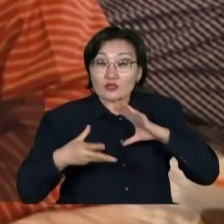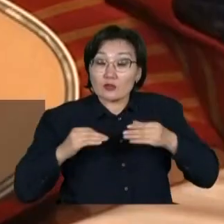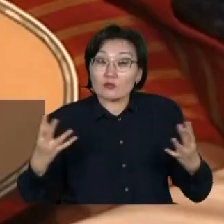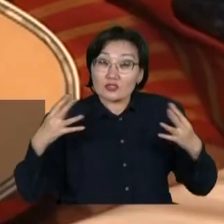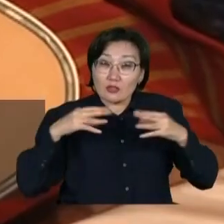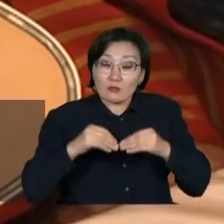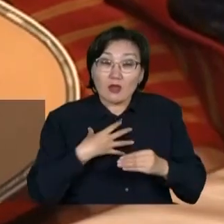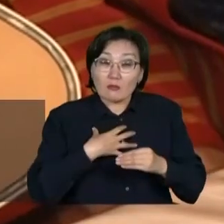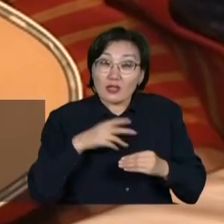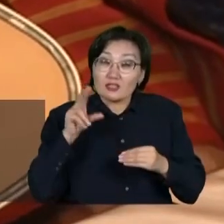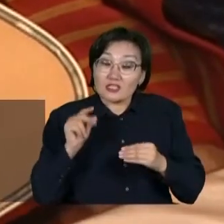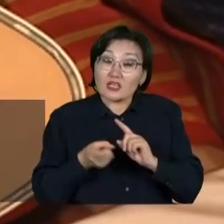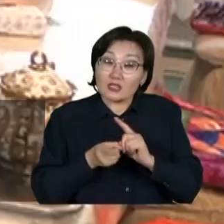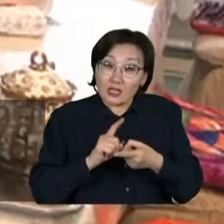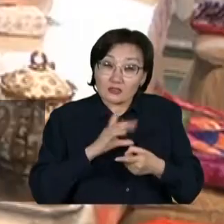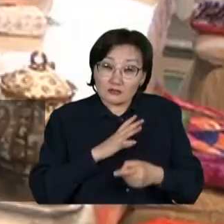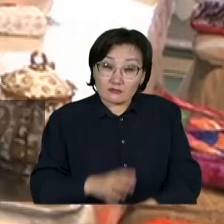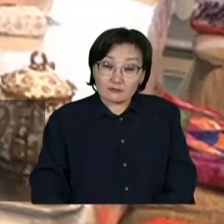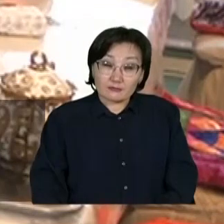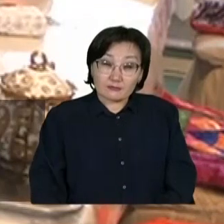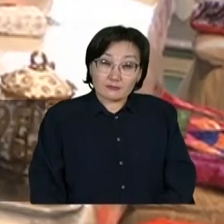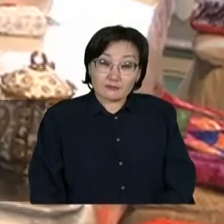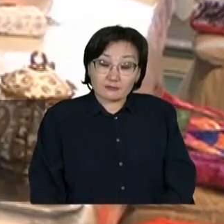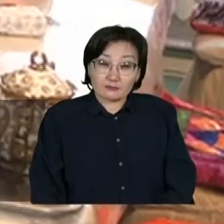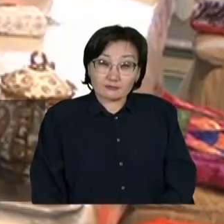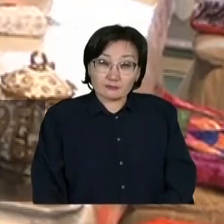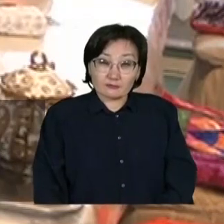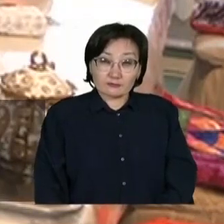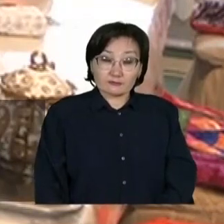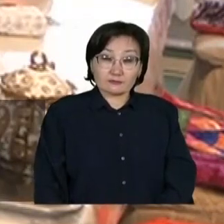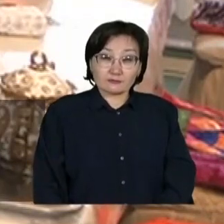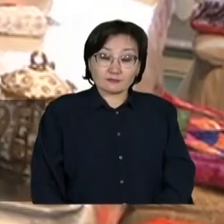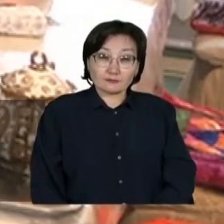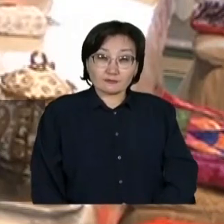ортақ айтулы датаға айналды. Оразай Нұртайұлы, Әлішер Ерғалиұлы, Алматы телеарнасы.